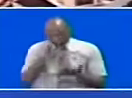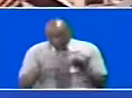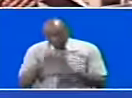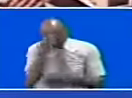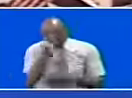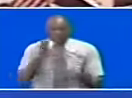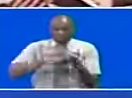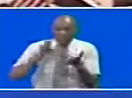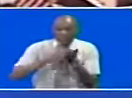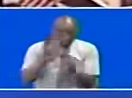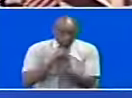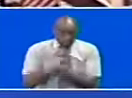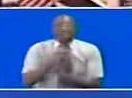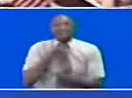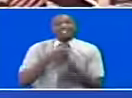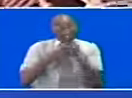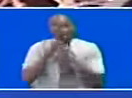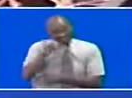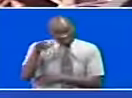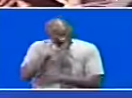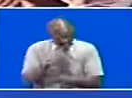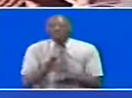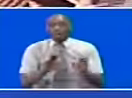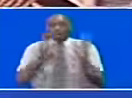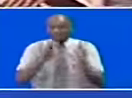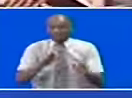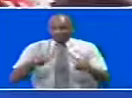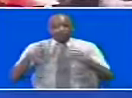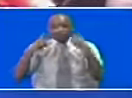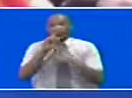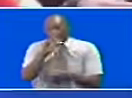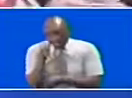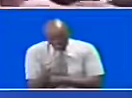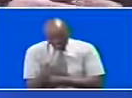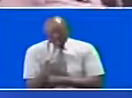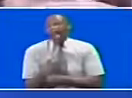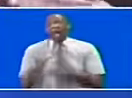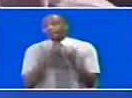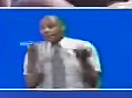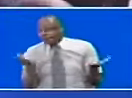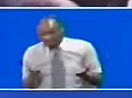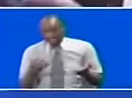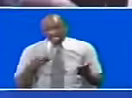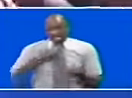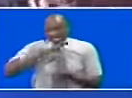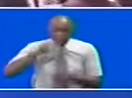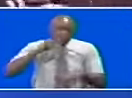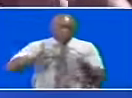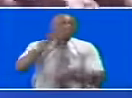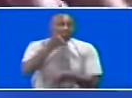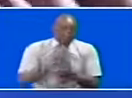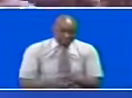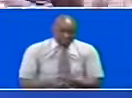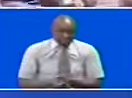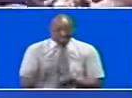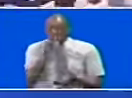kwa wingi na kuwataka viongozi wa eneo kujiepusha na mvutano ambao umeibuka kati ya wagombeaji katika kaunti ya Embu,